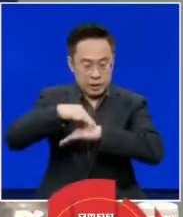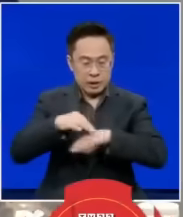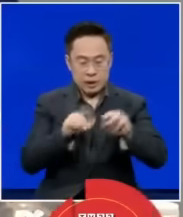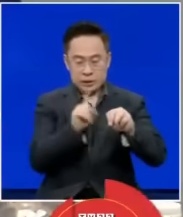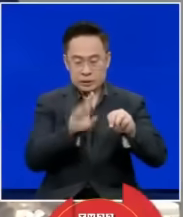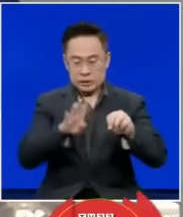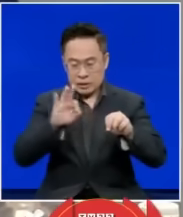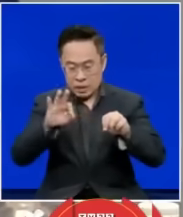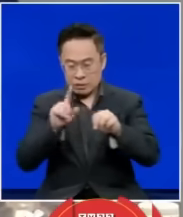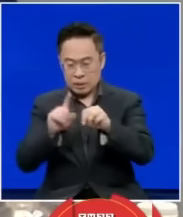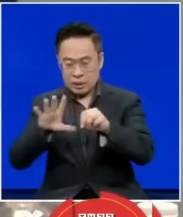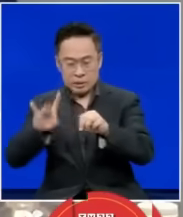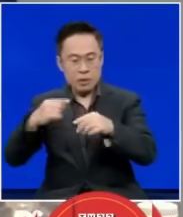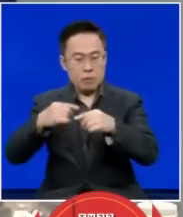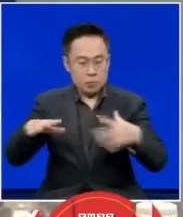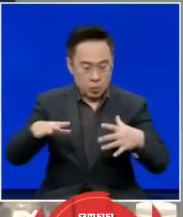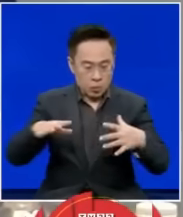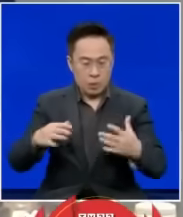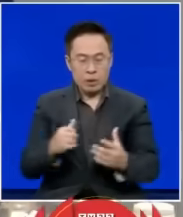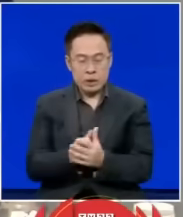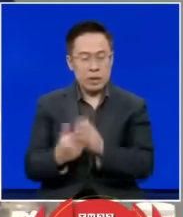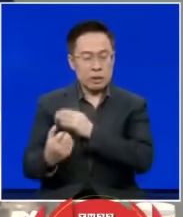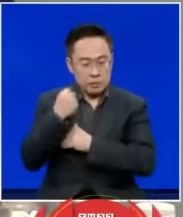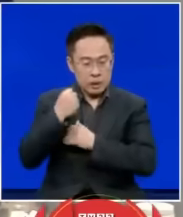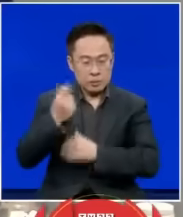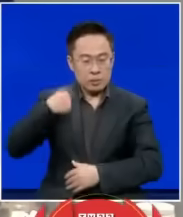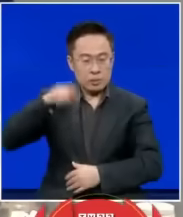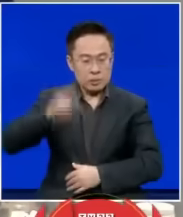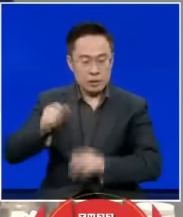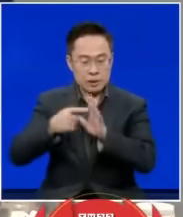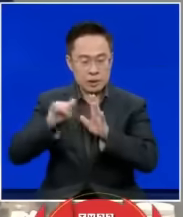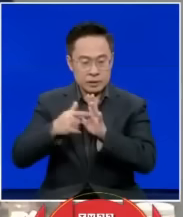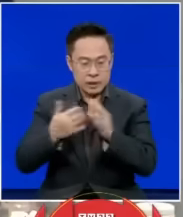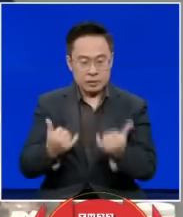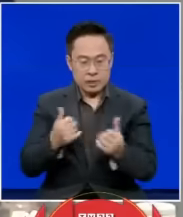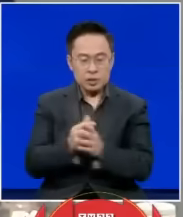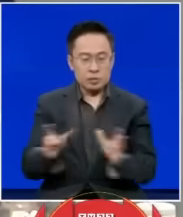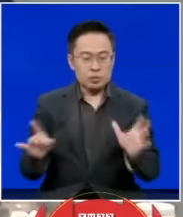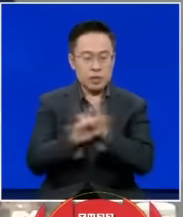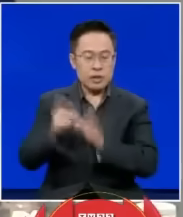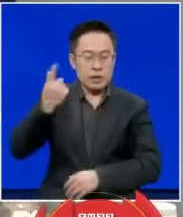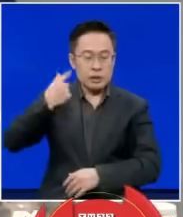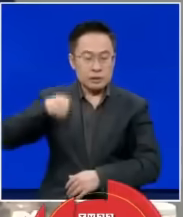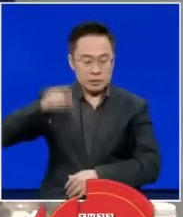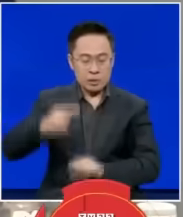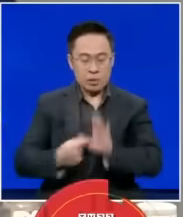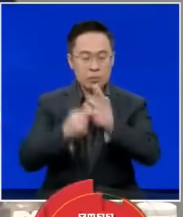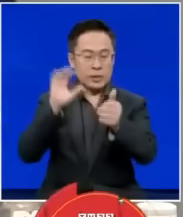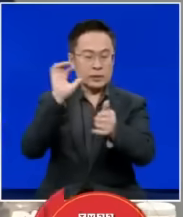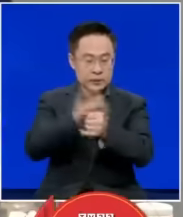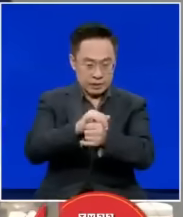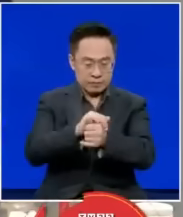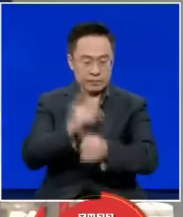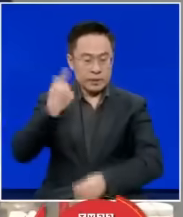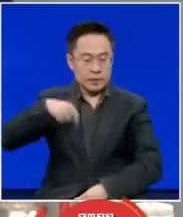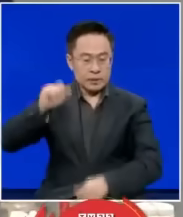า149หรอเป็นเจ้าพนักงานเรียกรับผลประโยชน์ก็เป็นประเด็นกันไปกันมาจนกระทั่งตอนนั้นที่ศาลท่านอนุมัติหมายจับแล้วก็บอกว่าเป็นอำนาจหน้าที่ของศ